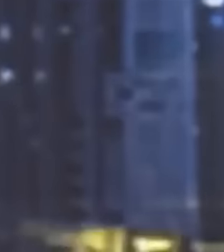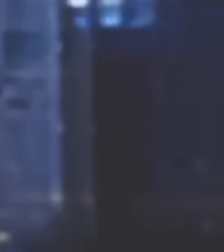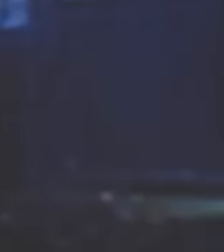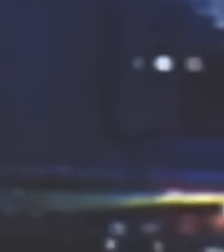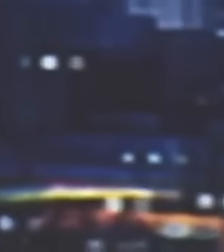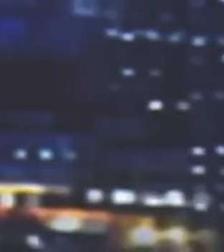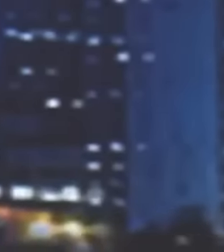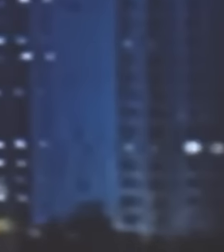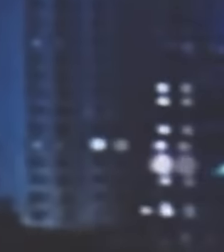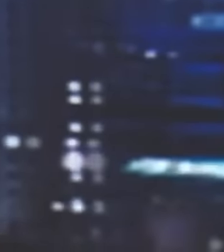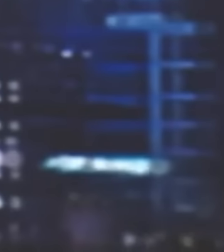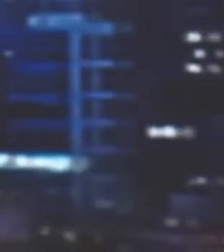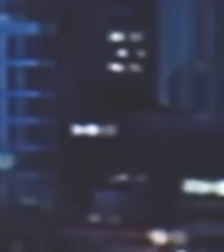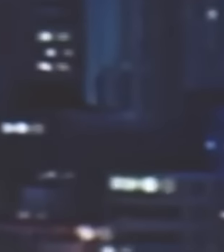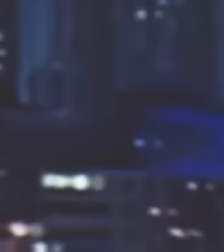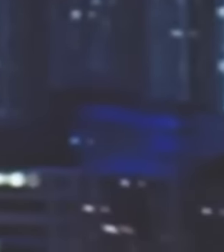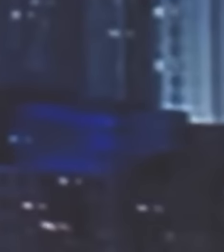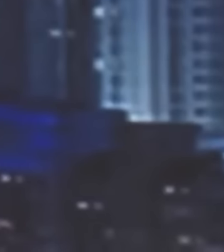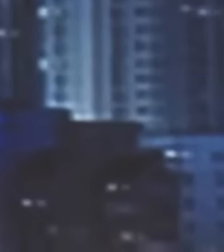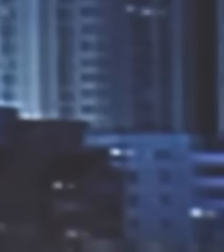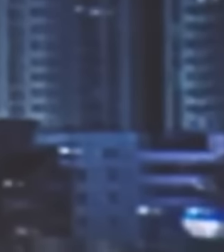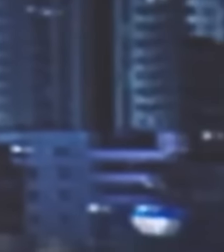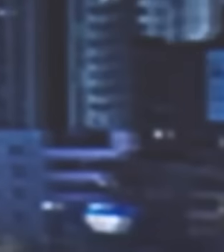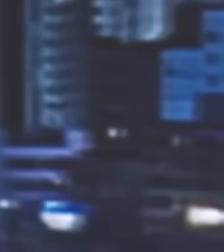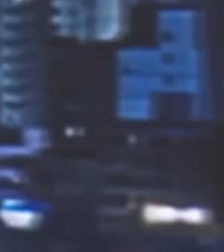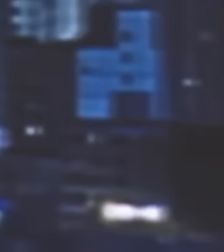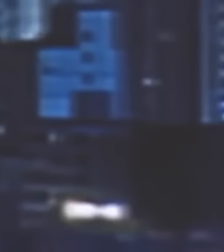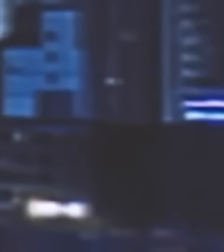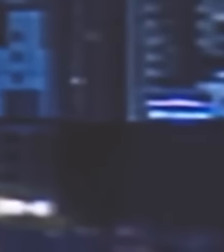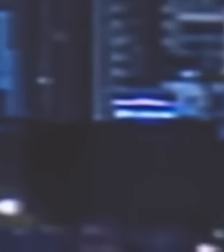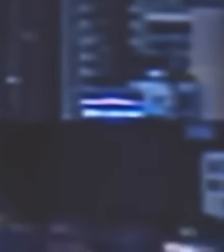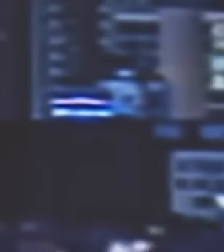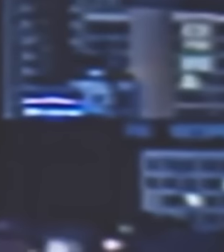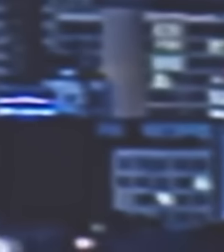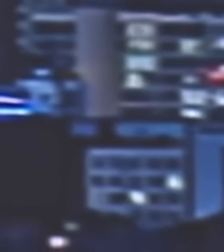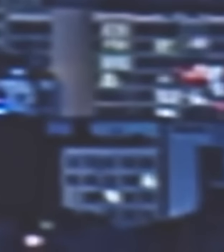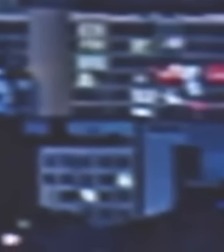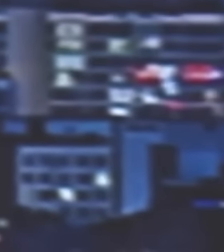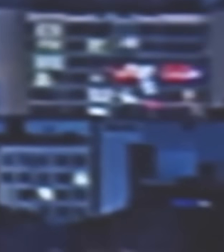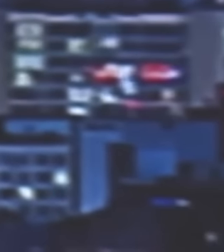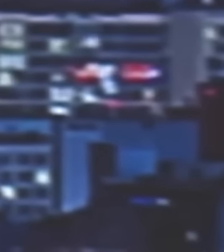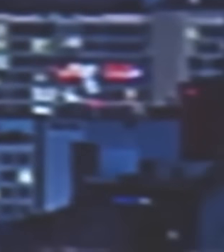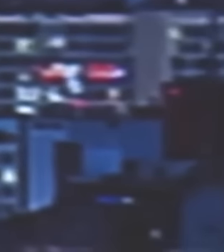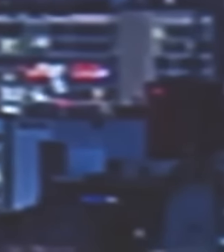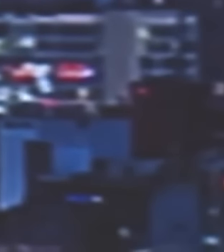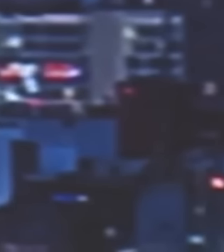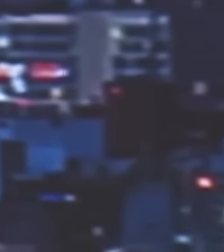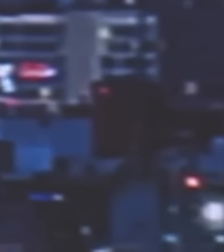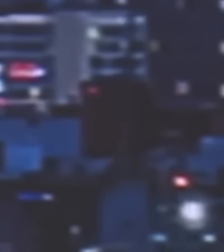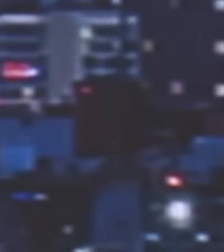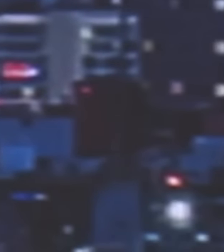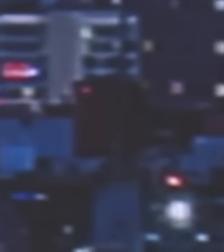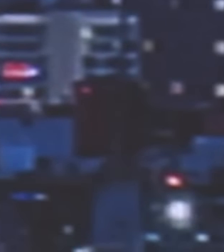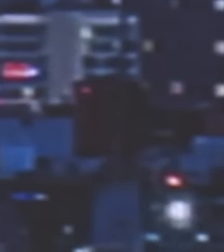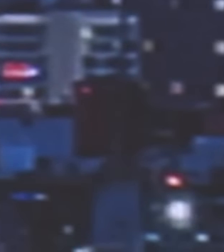JTBC 뉴스를 시청해 주셔서 고맙습니다. 저희는 저녁 6시 50분 뉴스룸에서 뵙겠습니다.